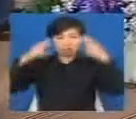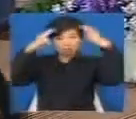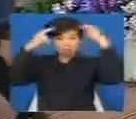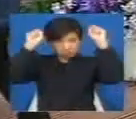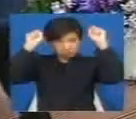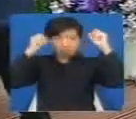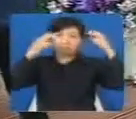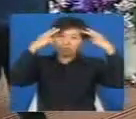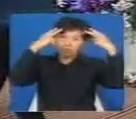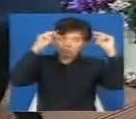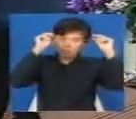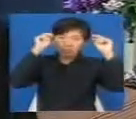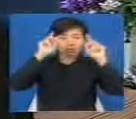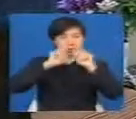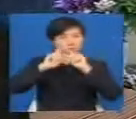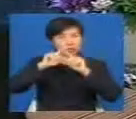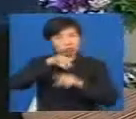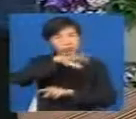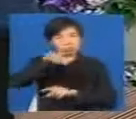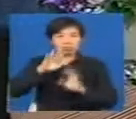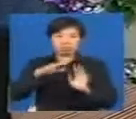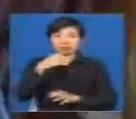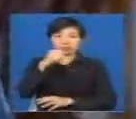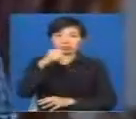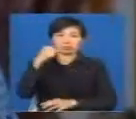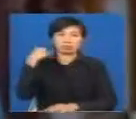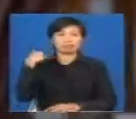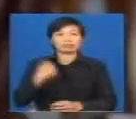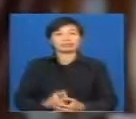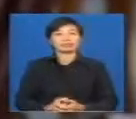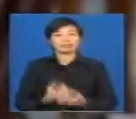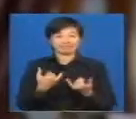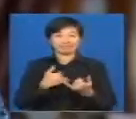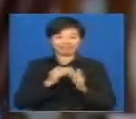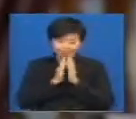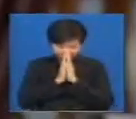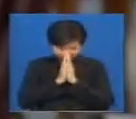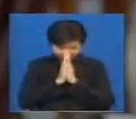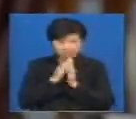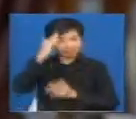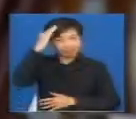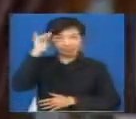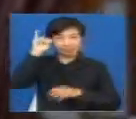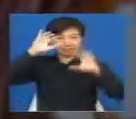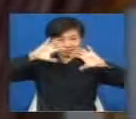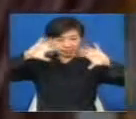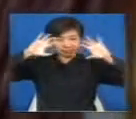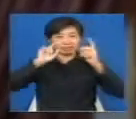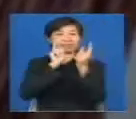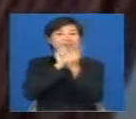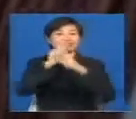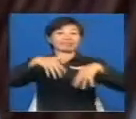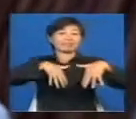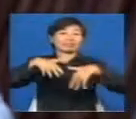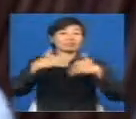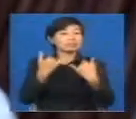ายกรัฐมนตรีก็10อ่ะ ครับผม ครับผมสวัสดีครับนี่คือรายการรัฐบาลยิ่งลักษณ์พบประชาชนนะครับวันนี้เราสดจากจังหวัดเ